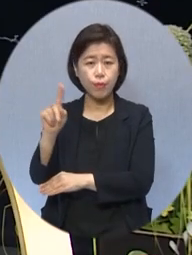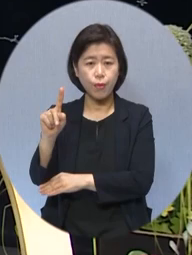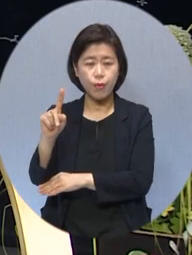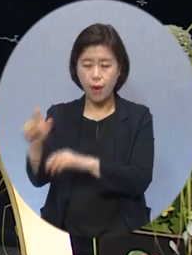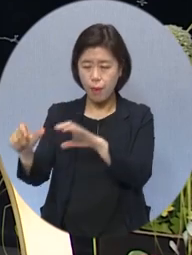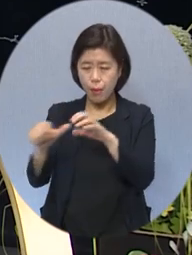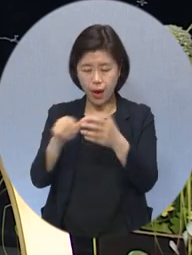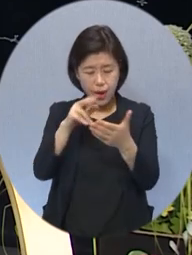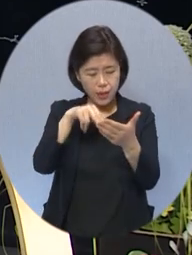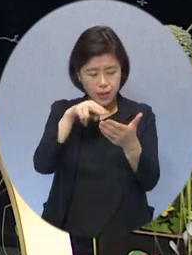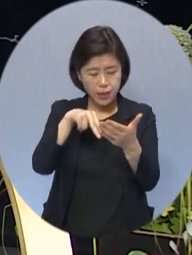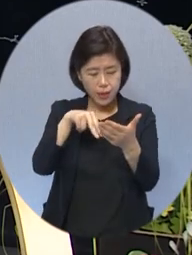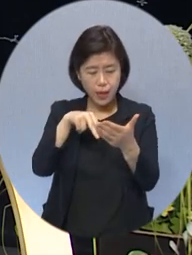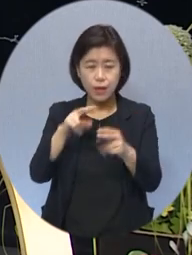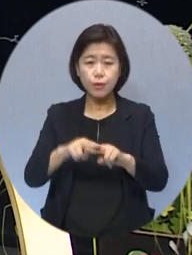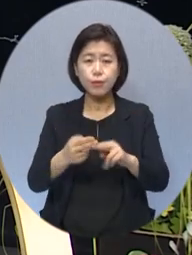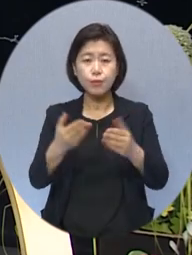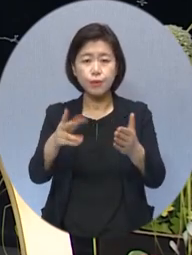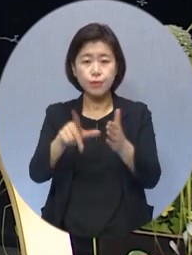혹은 선물하시는지요?